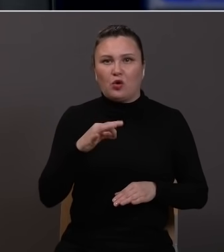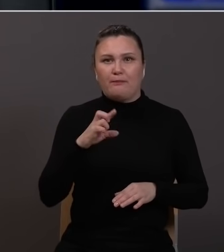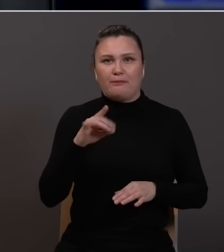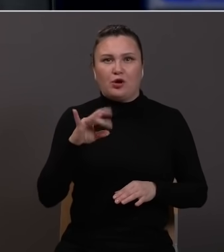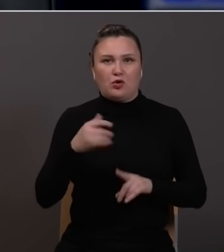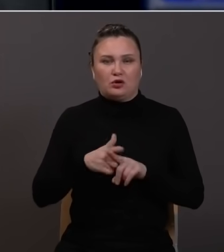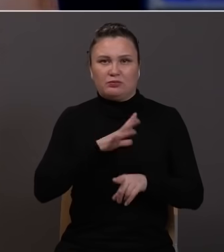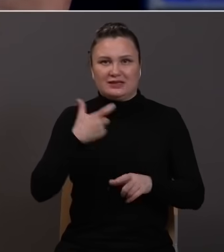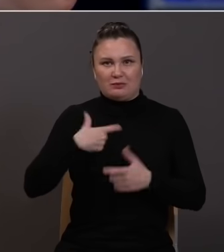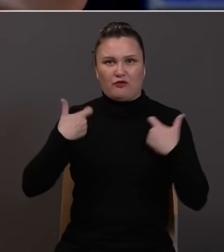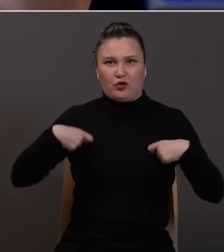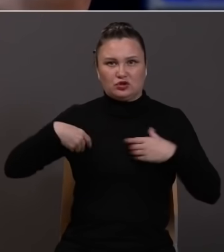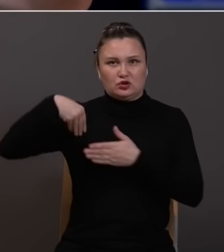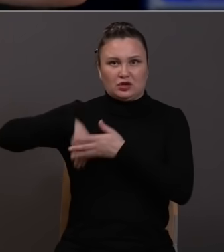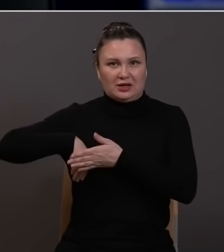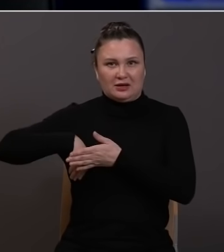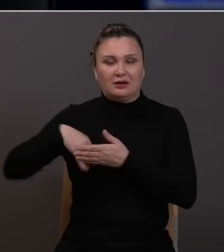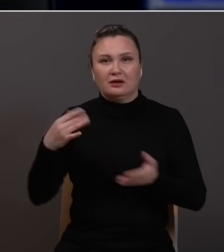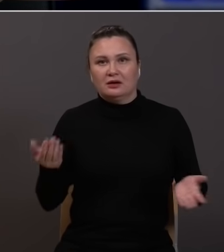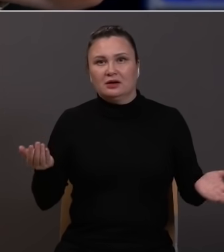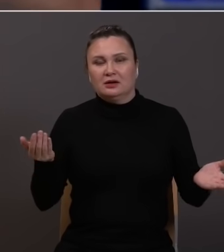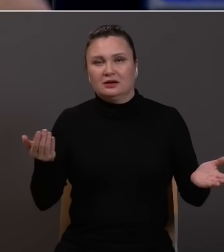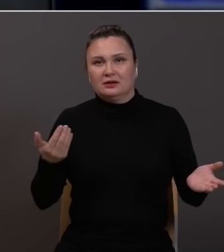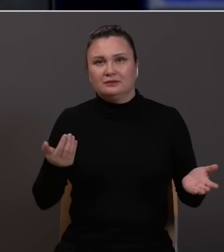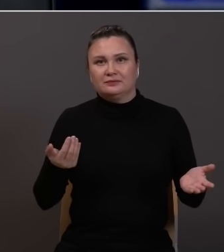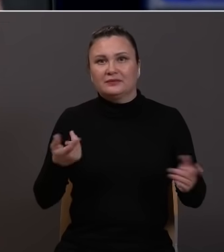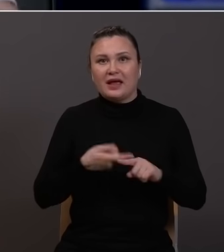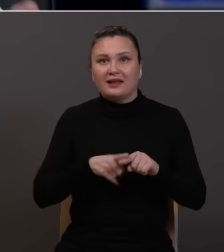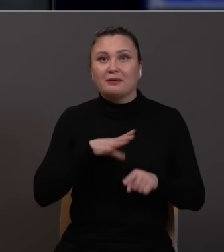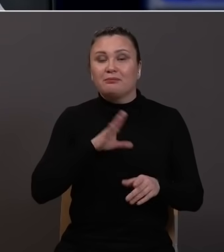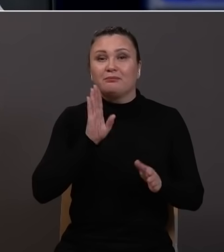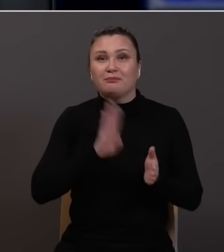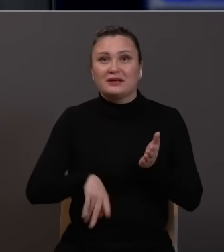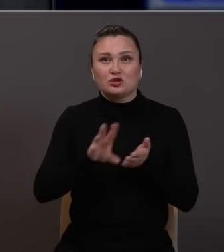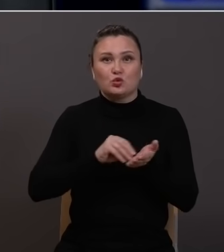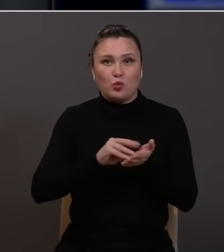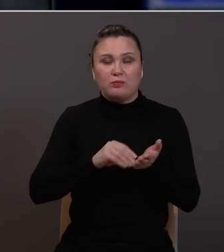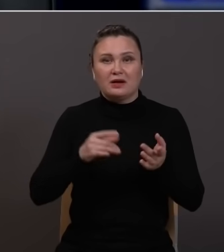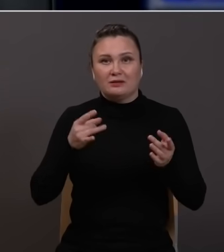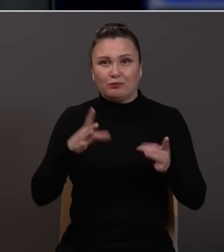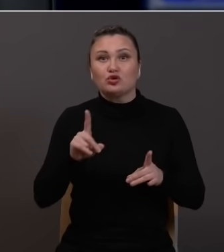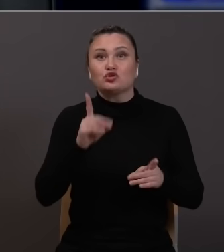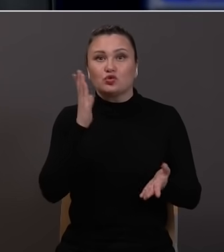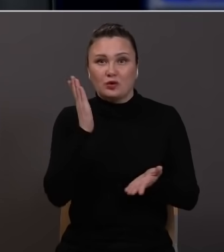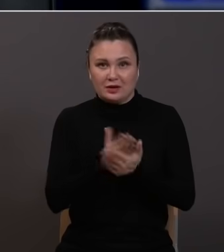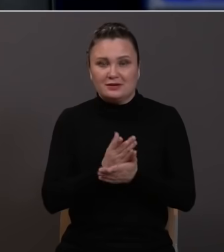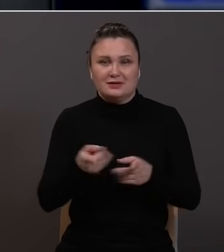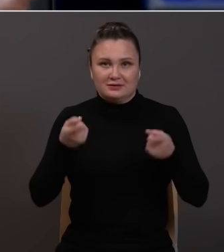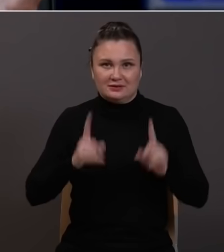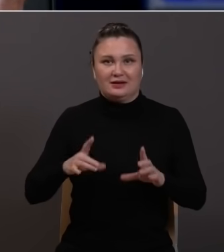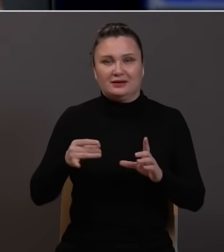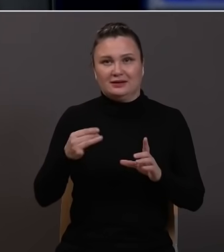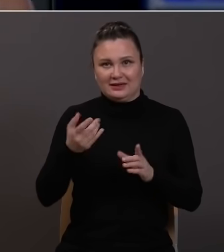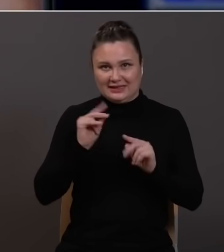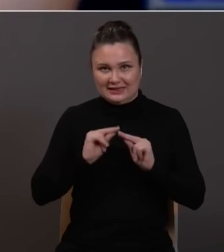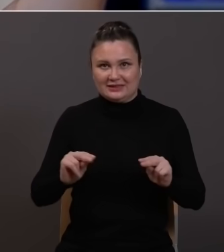меня в рюкзаке. Я достал GoPro и сказал, ребята, причем это было без дублей, это было вот то, как я именно был, искренне